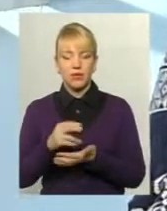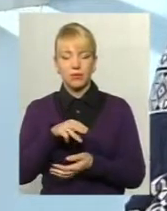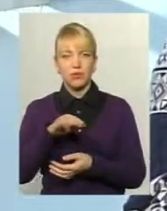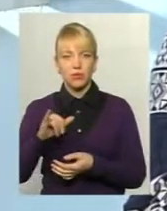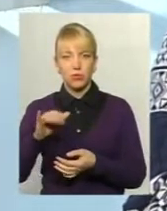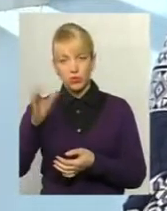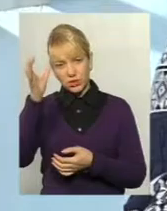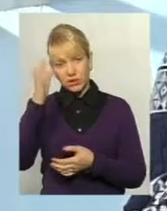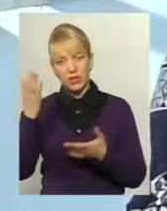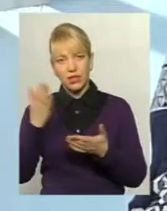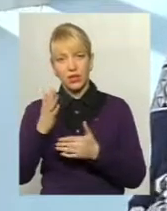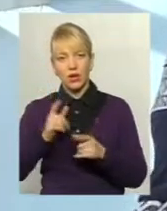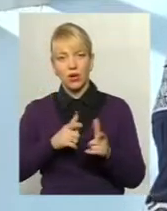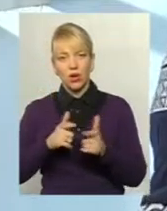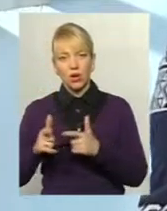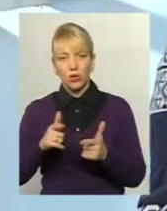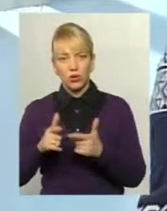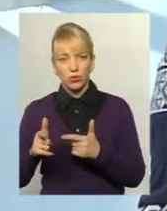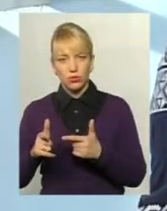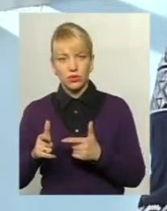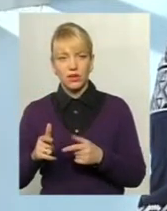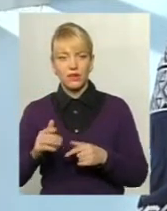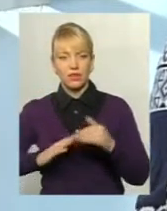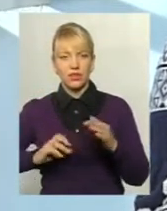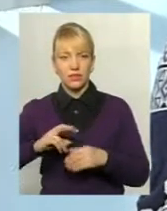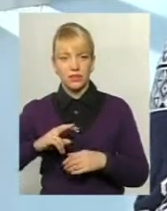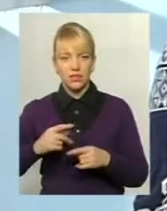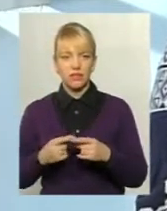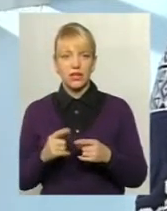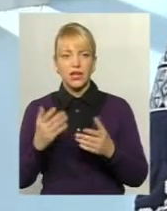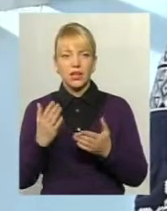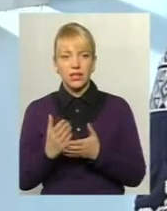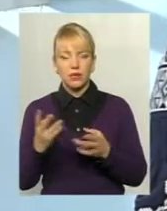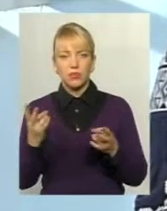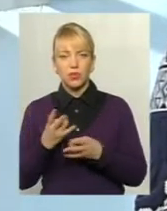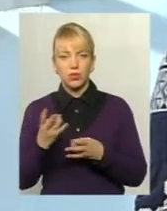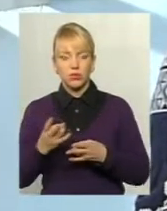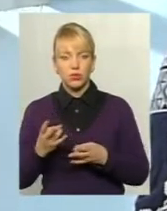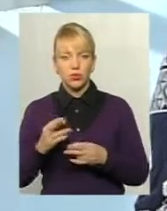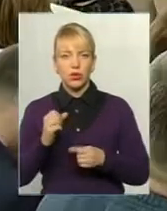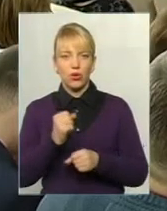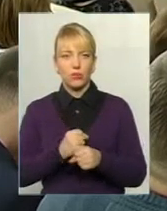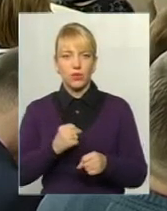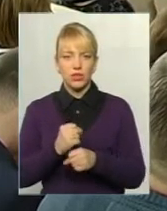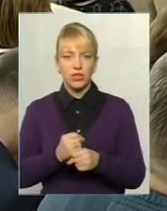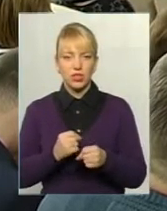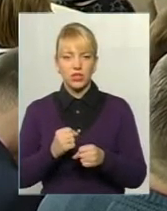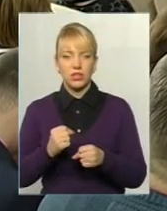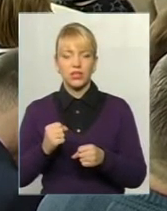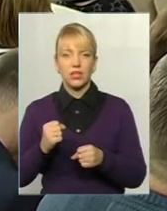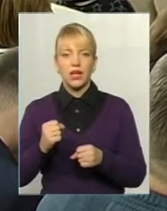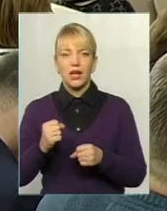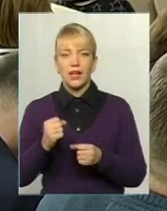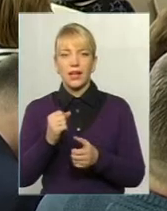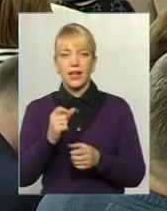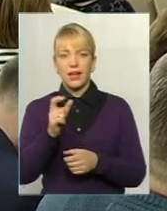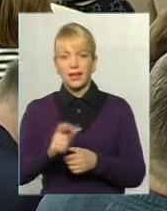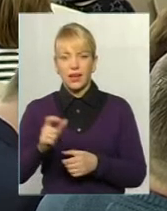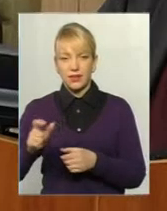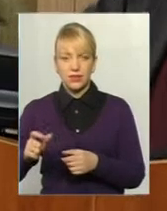готує фахівців, є запити бізнесу, які потребують робітничих кадрів. І метою таких